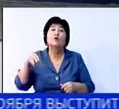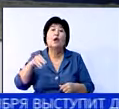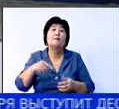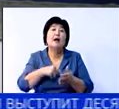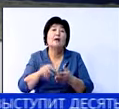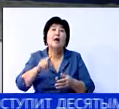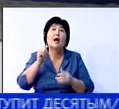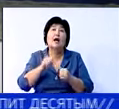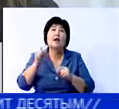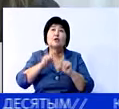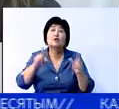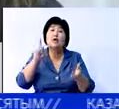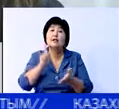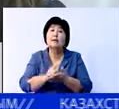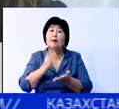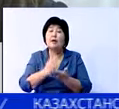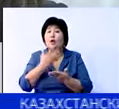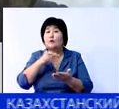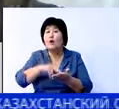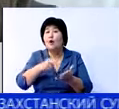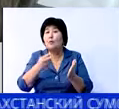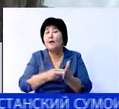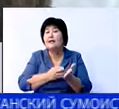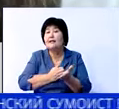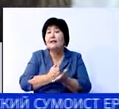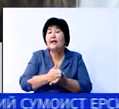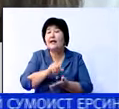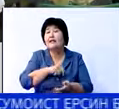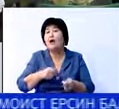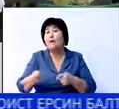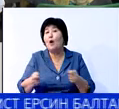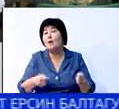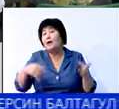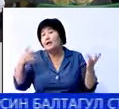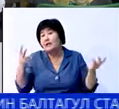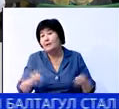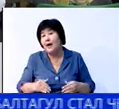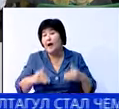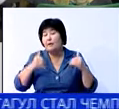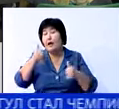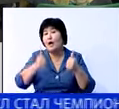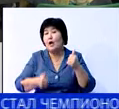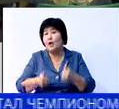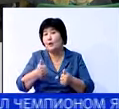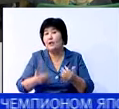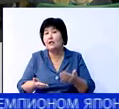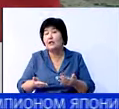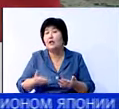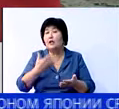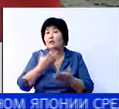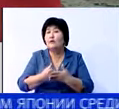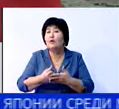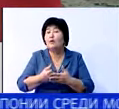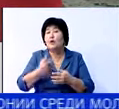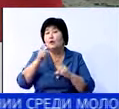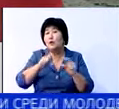отметила, что каждая школа должна иметь свой план стратегического самоуправления. Необходимо повышать конкуренцию среди